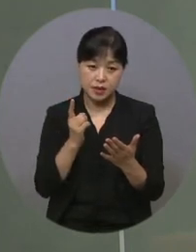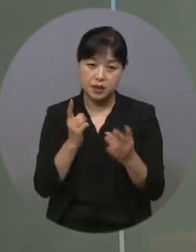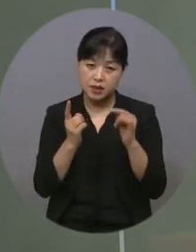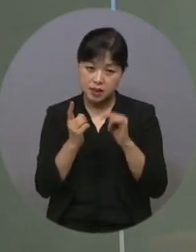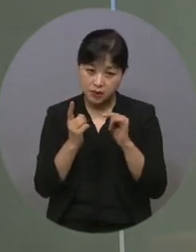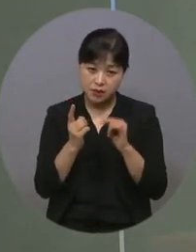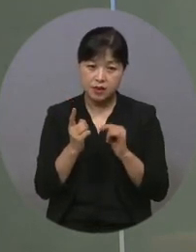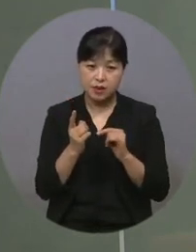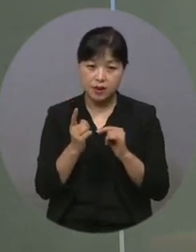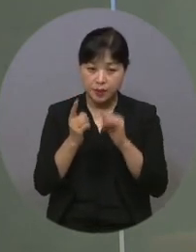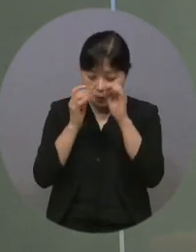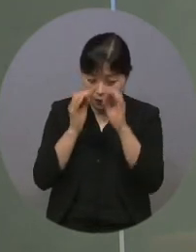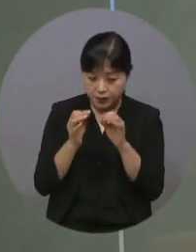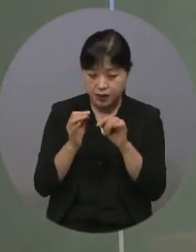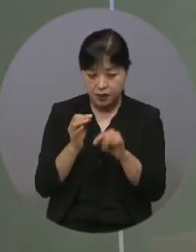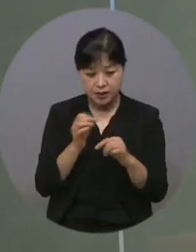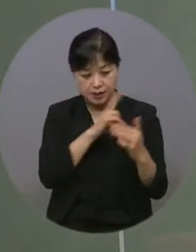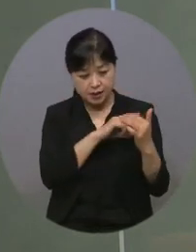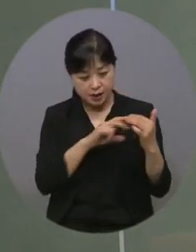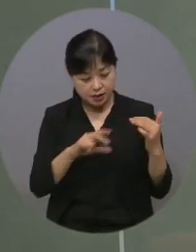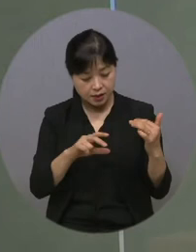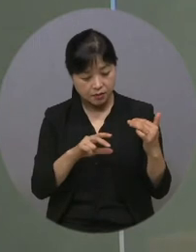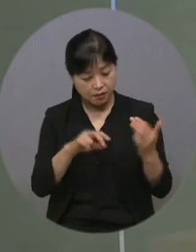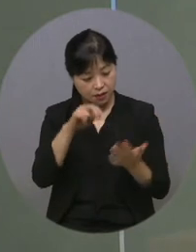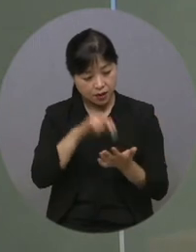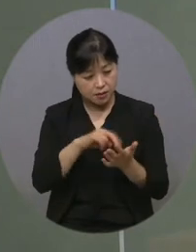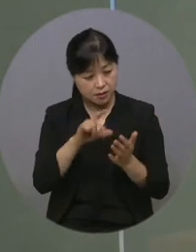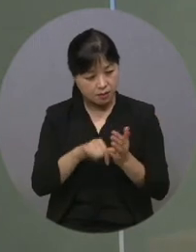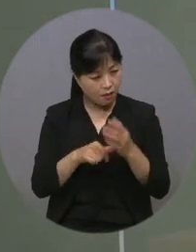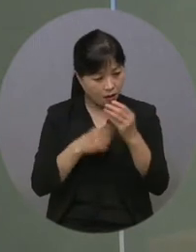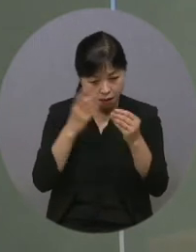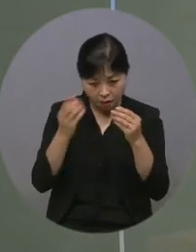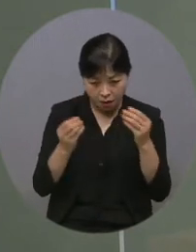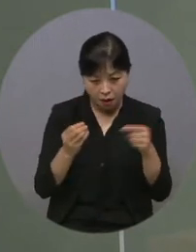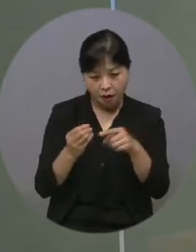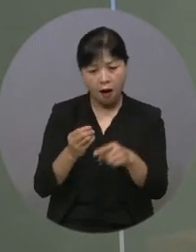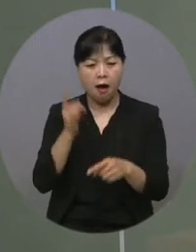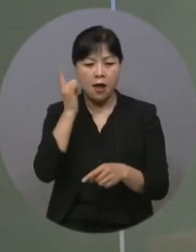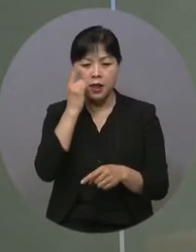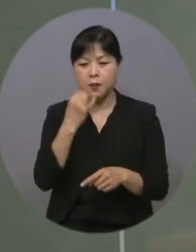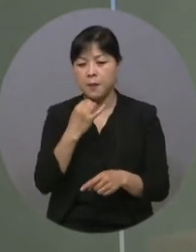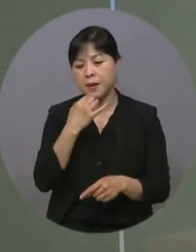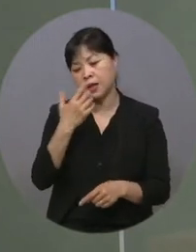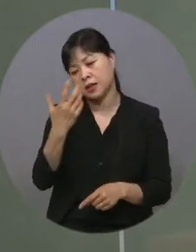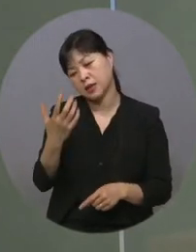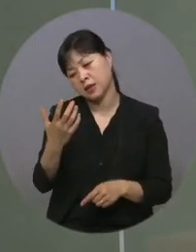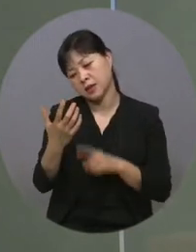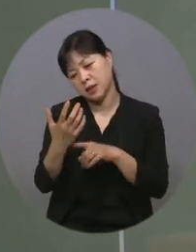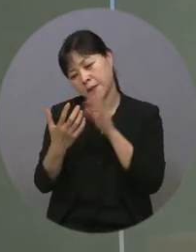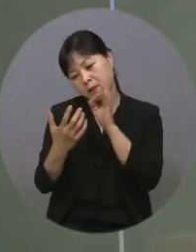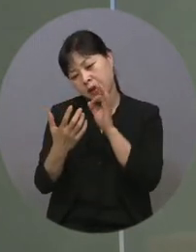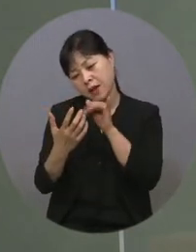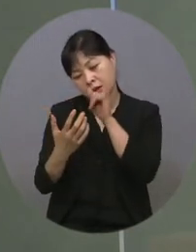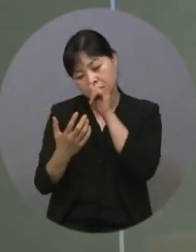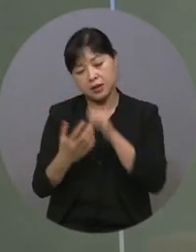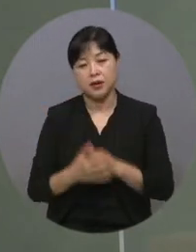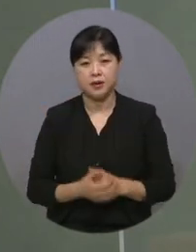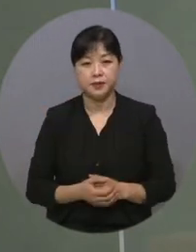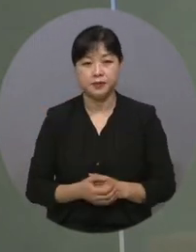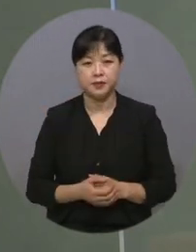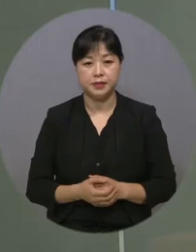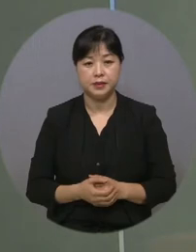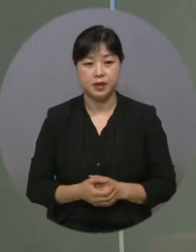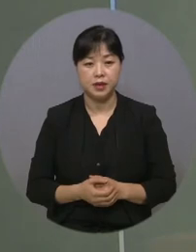그 경향이 네. 지하철을 봐도 우리가 많이 느낍니다. 근데 어느 날 갑자기 우리 사회가 우리